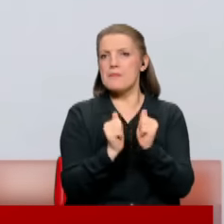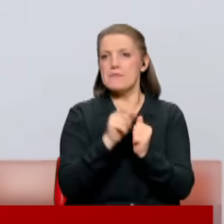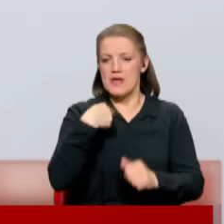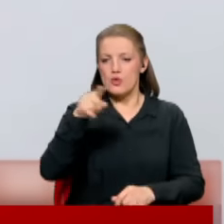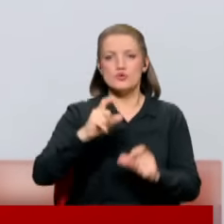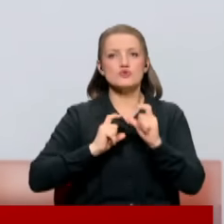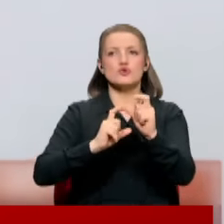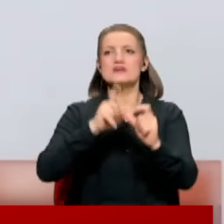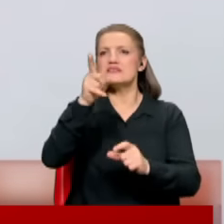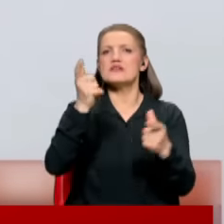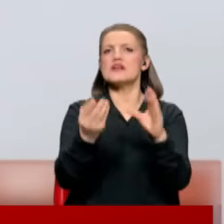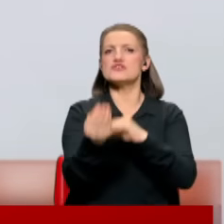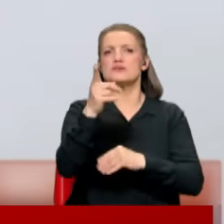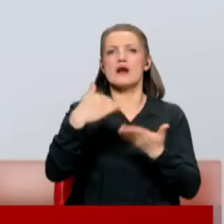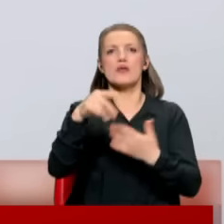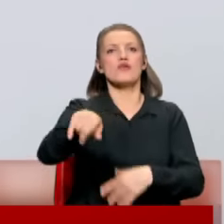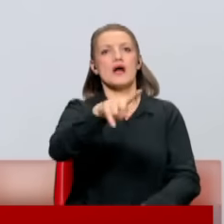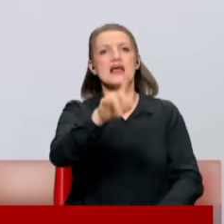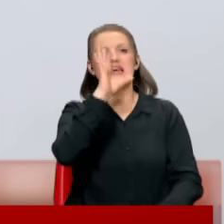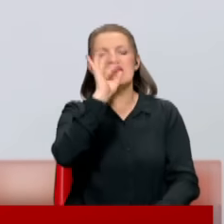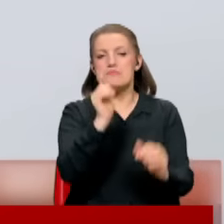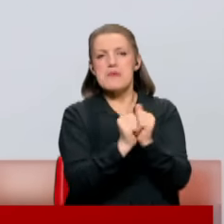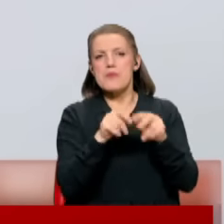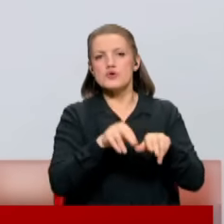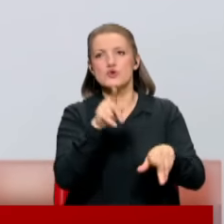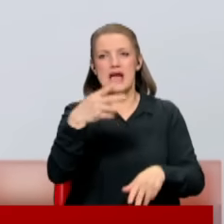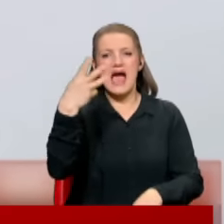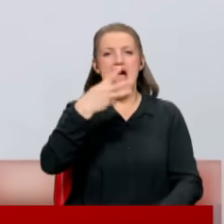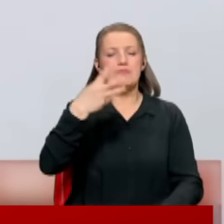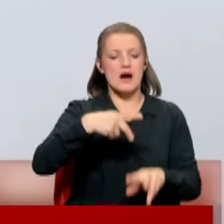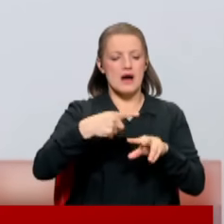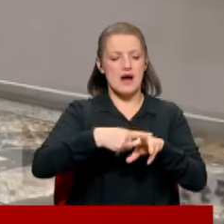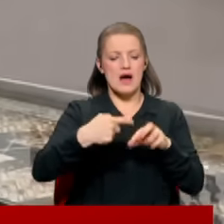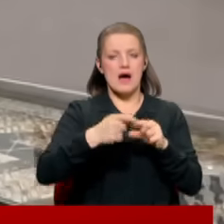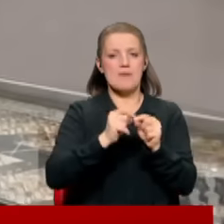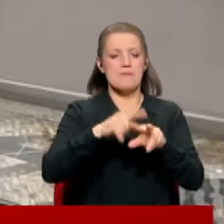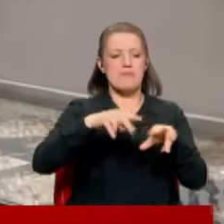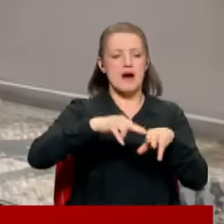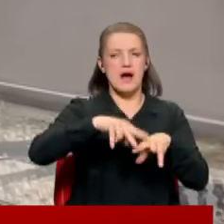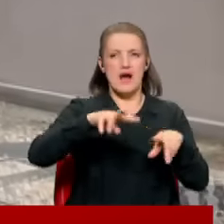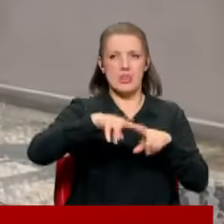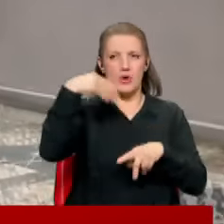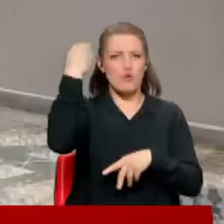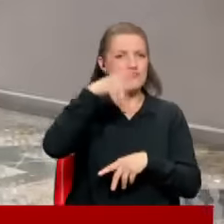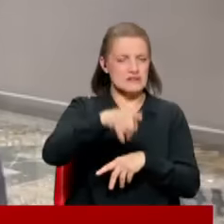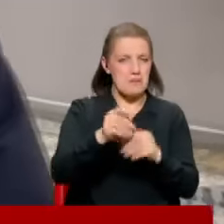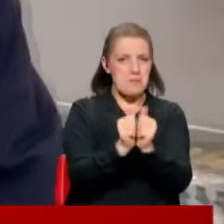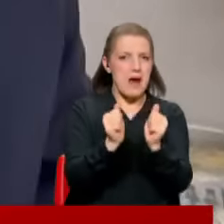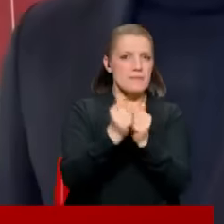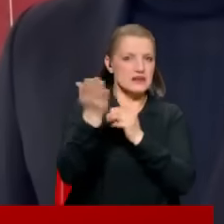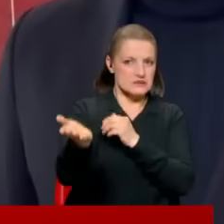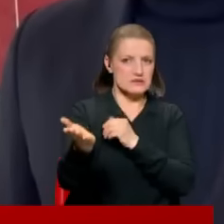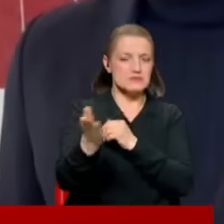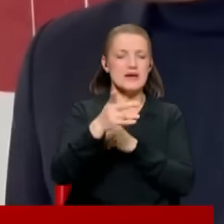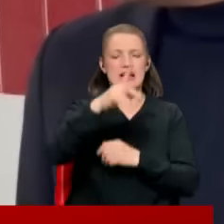de onu soruyorum. Siz nereden çıktınız arkadaşlar? Kimin gölgesinden çıktınız? Erbakan Hoca'nın gölgesinden çıktınız. Necmettin Erbakan'ın damadı, Yeniden Refah